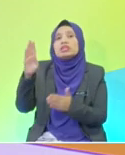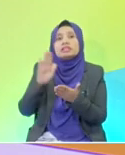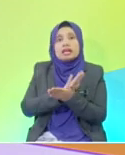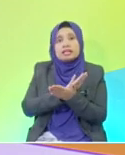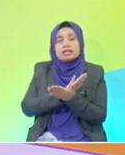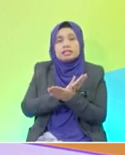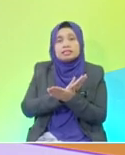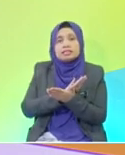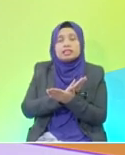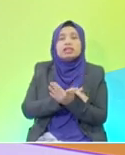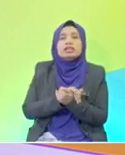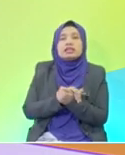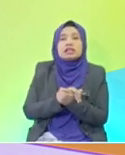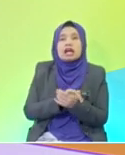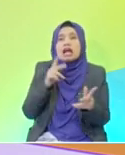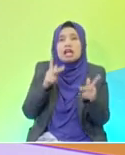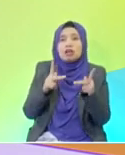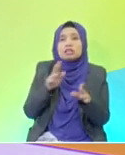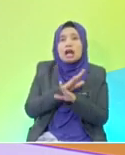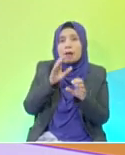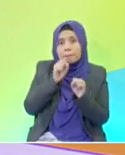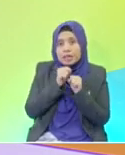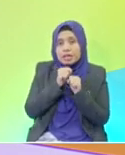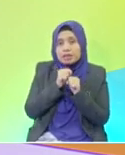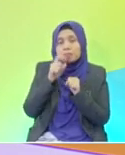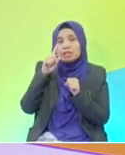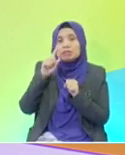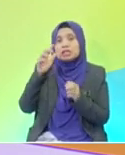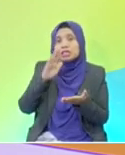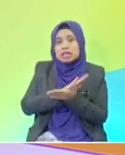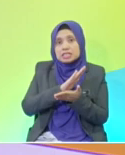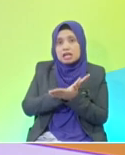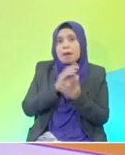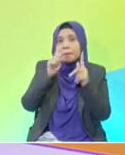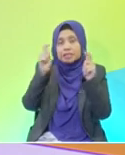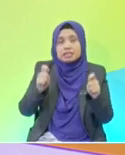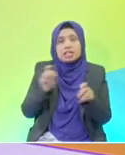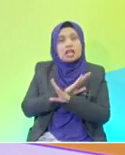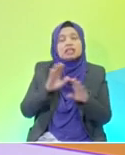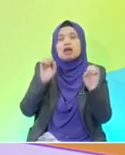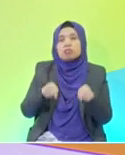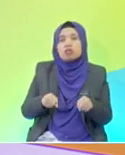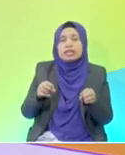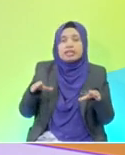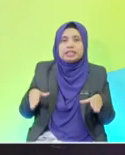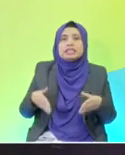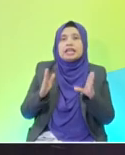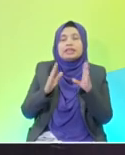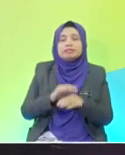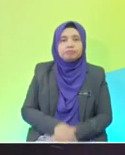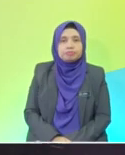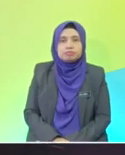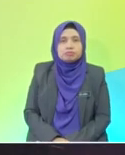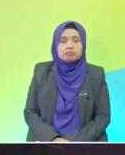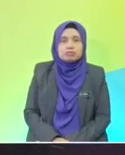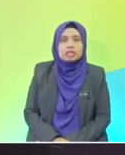pada dia kalau tak ambil mana-mana kertas maka pencak silat tadi tidak dapat di dibuatnya tapi